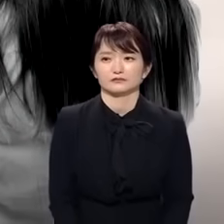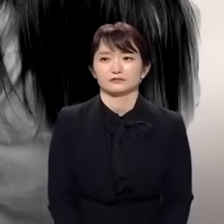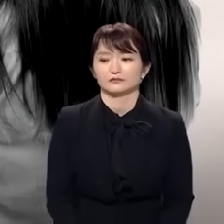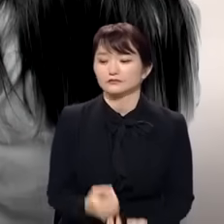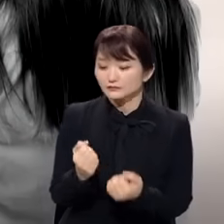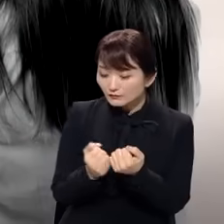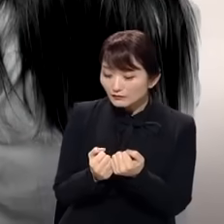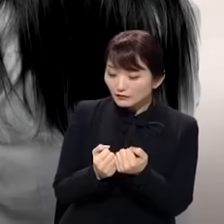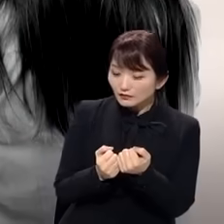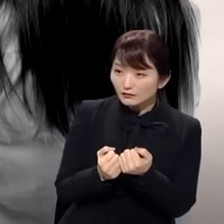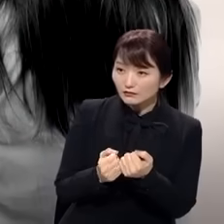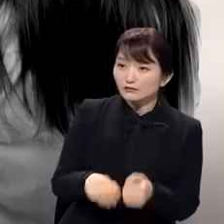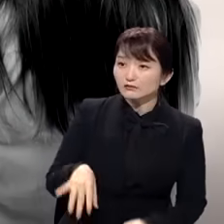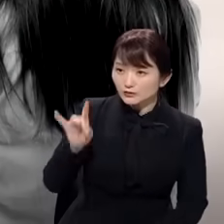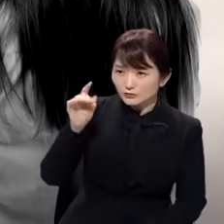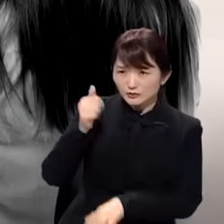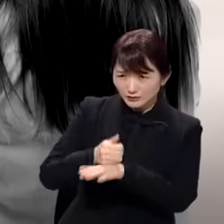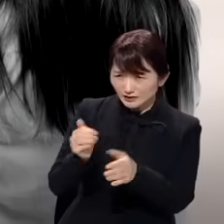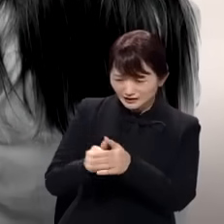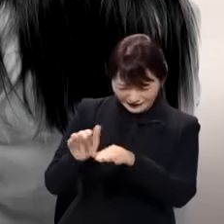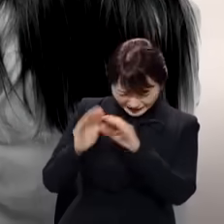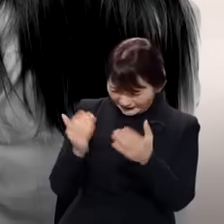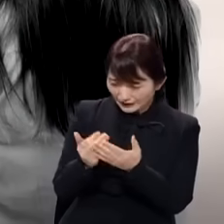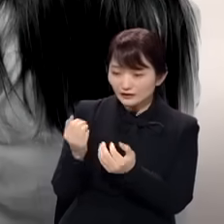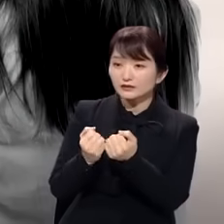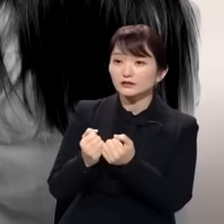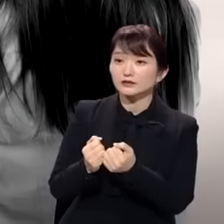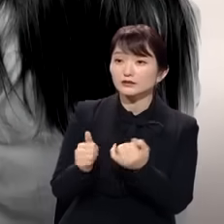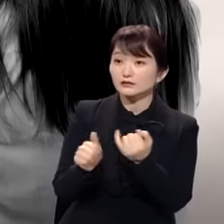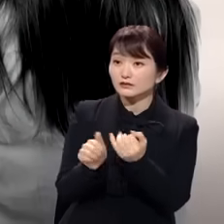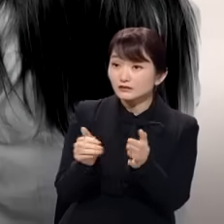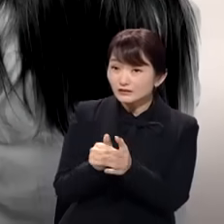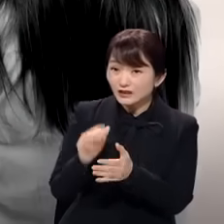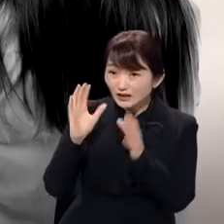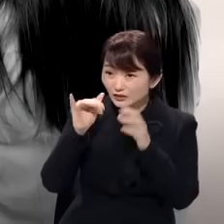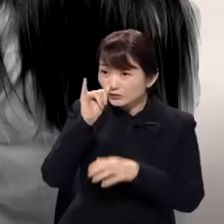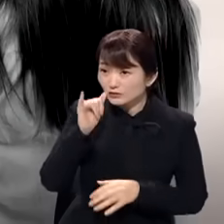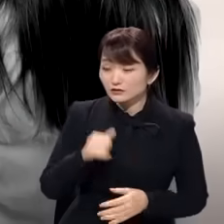설명해. 처음부터 끝까지 다. 유부남의 애들이 때문에.